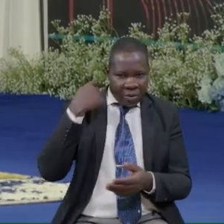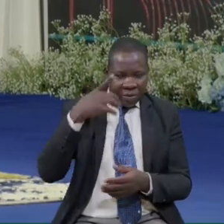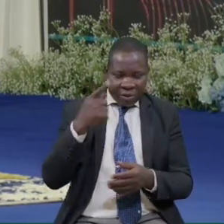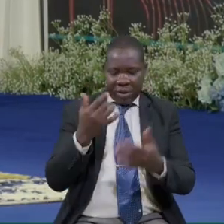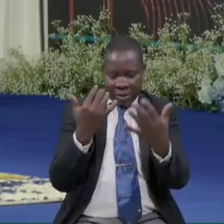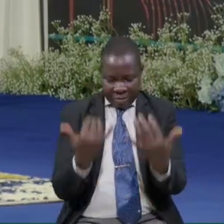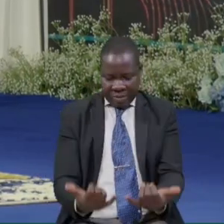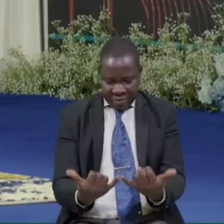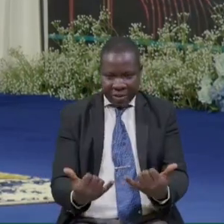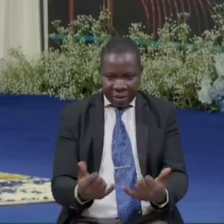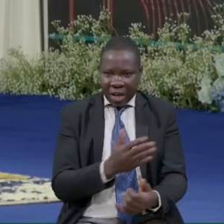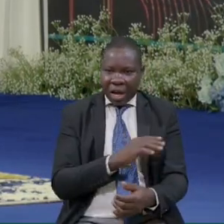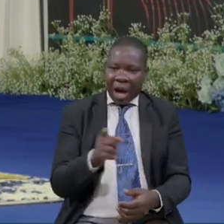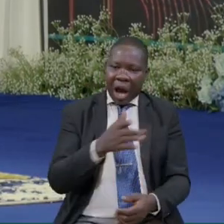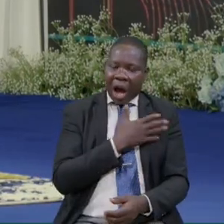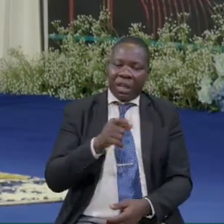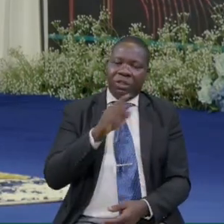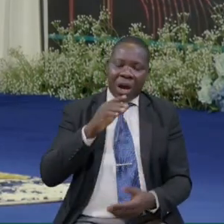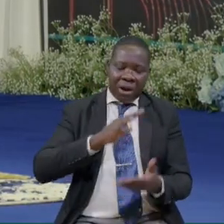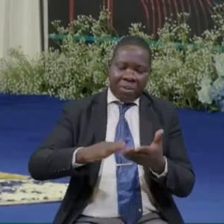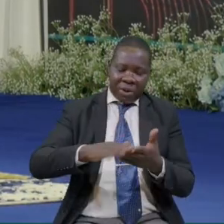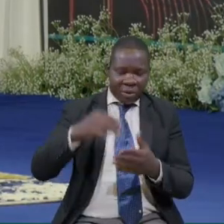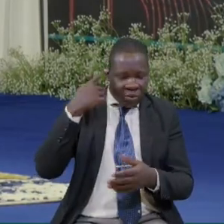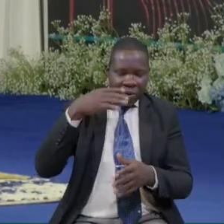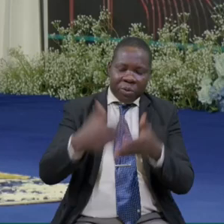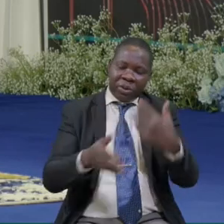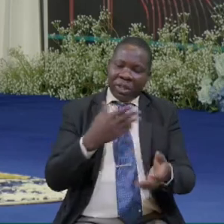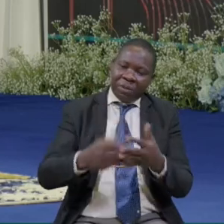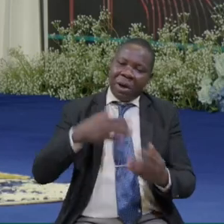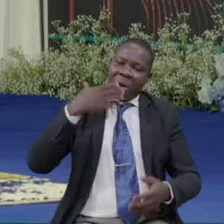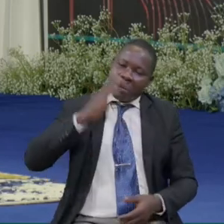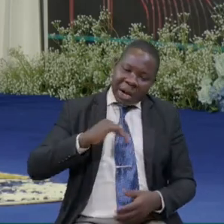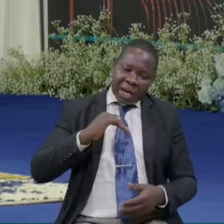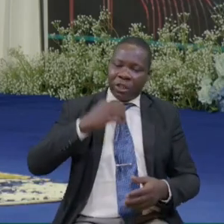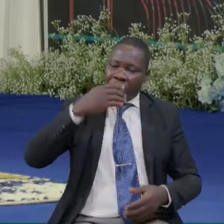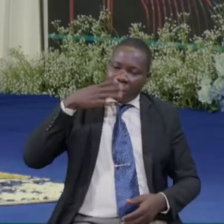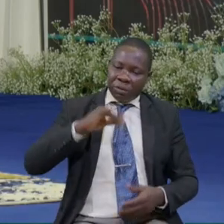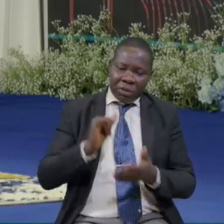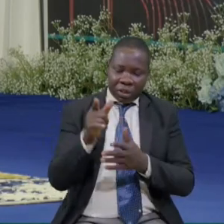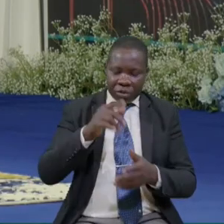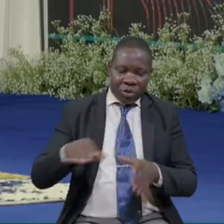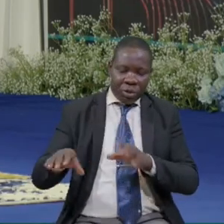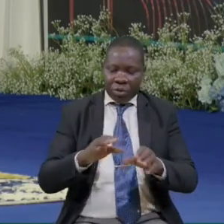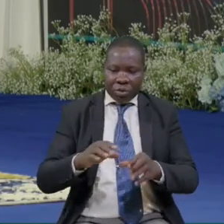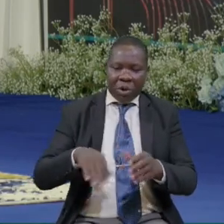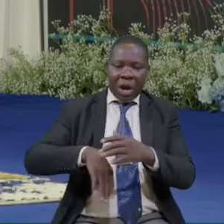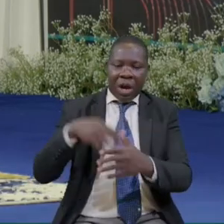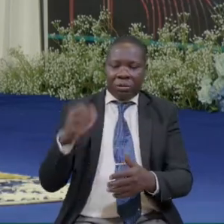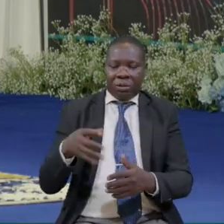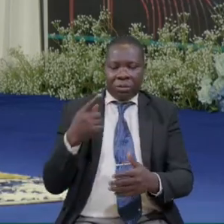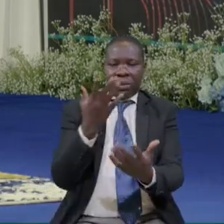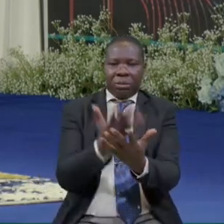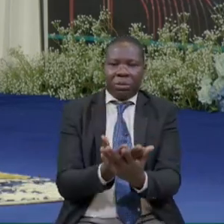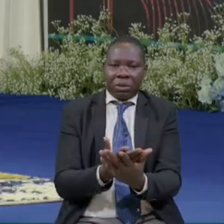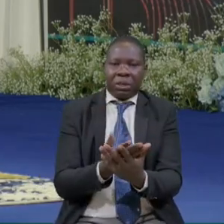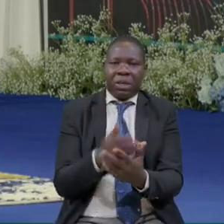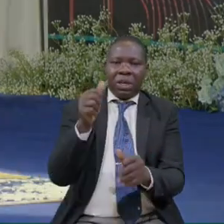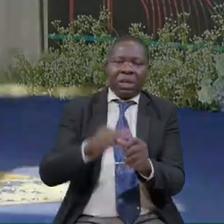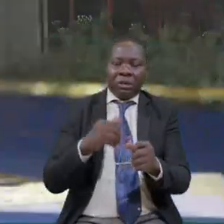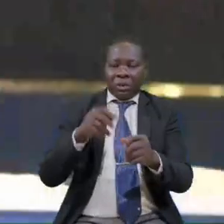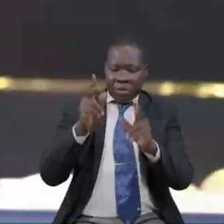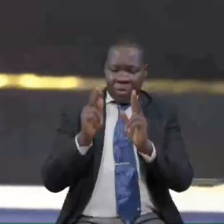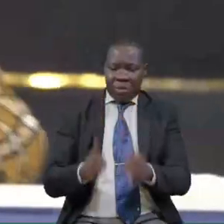présent, tu as le pardon de ce que tu feras. Dès que tu sors de la prison, toute personne